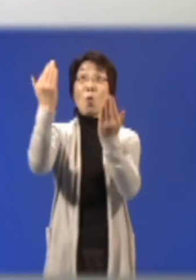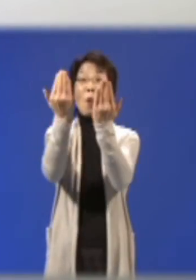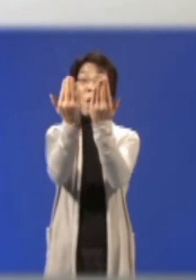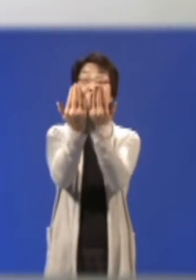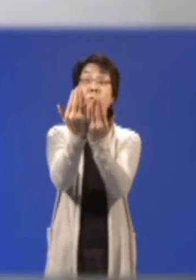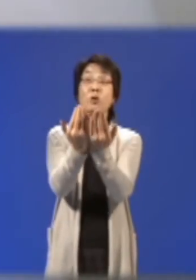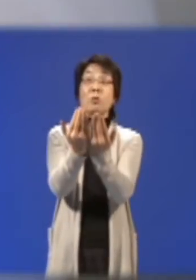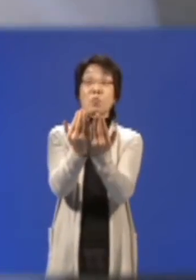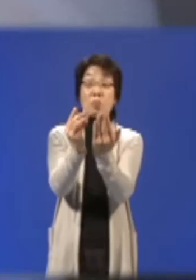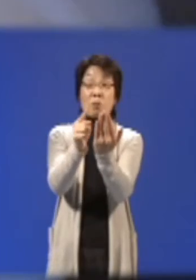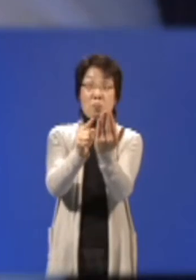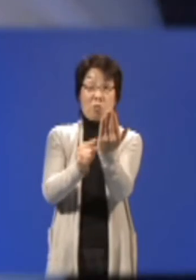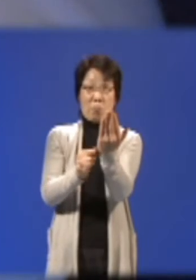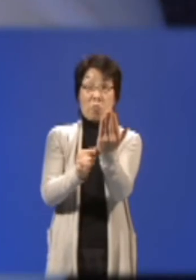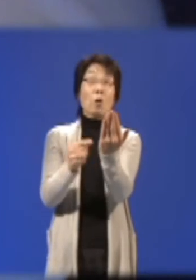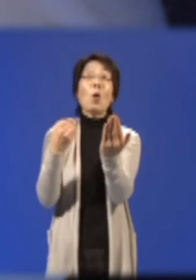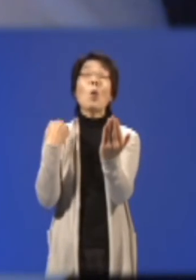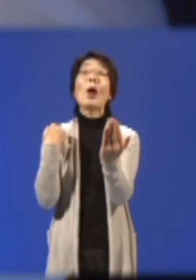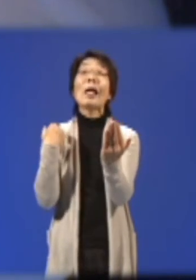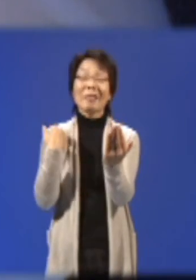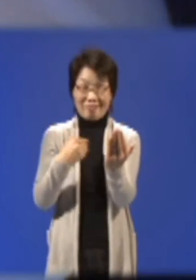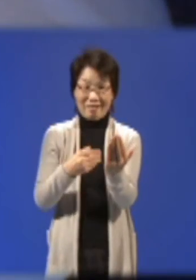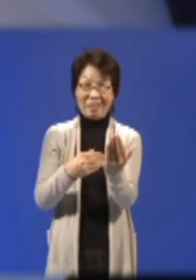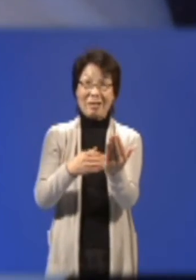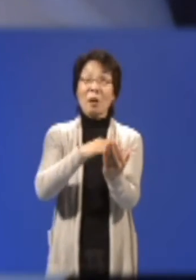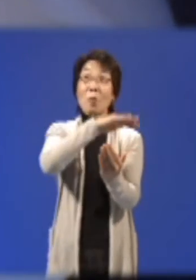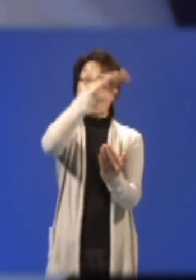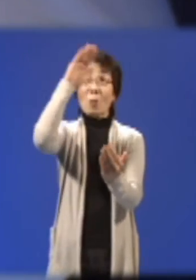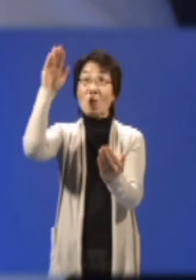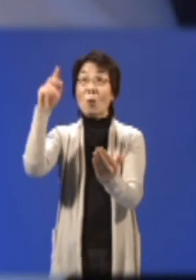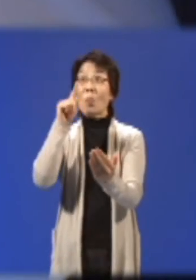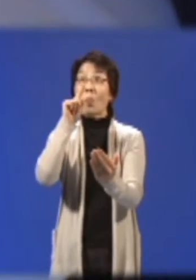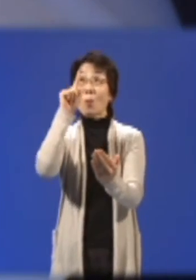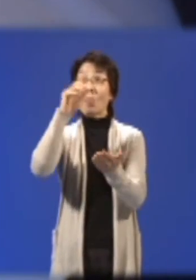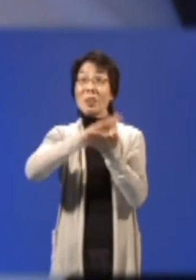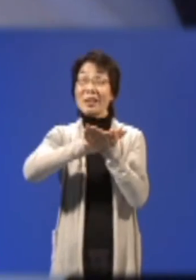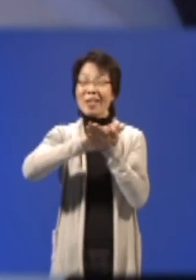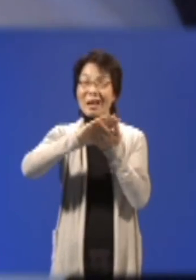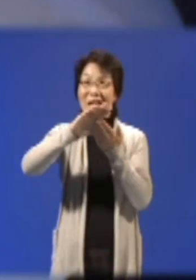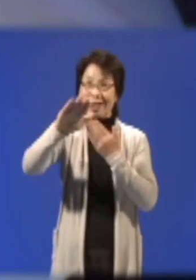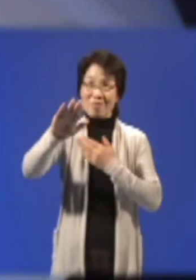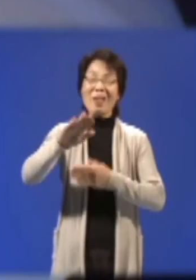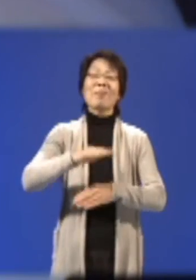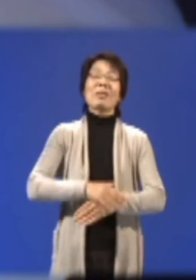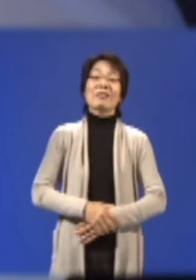て星空を見るときの邪魔をしないんです。映像もいいんですよ。